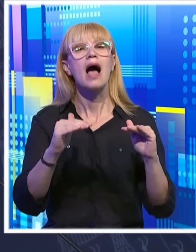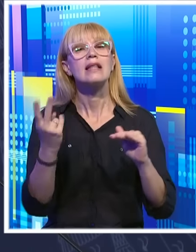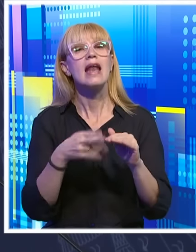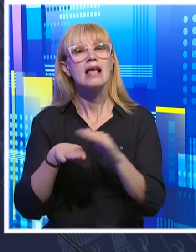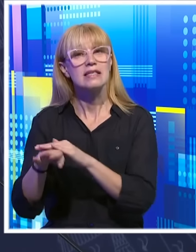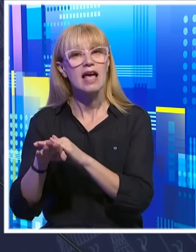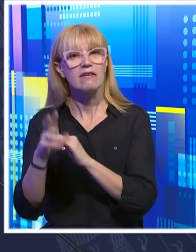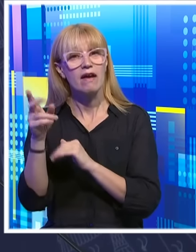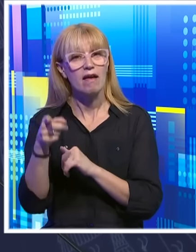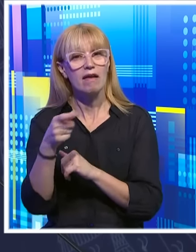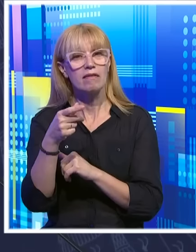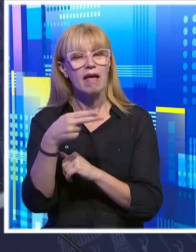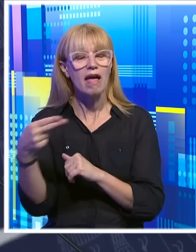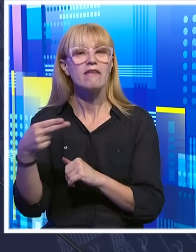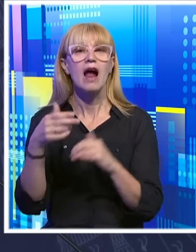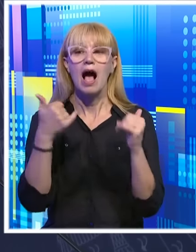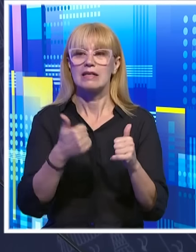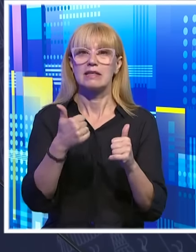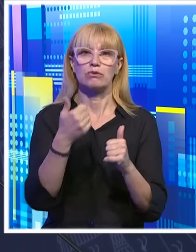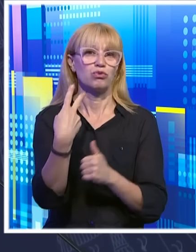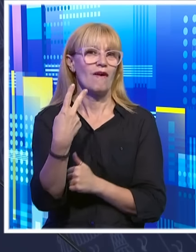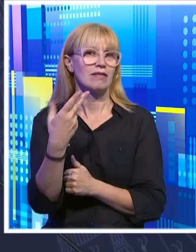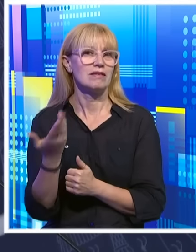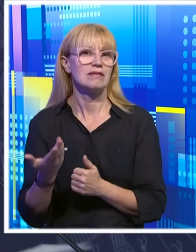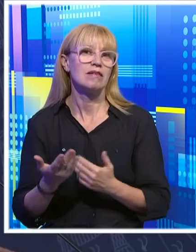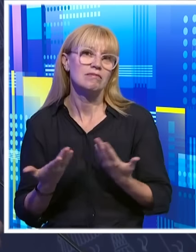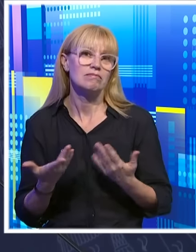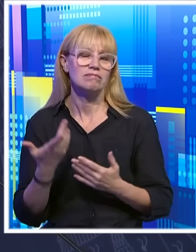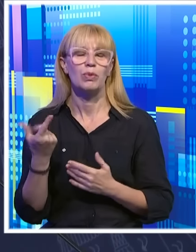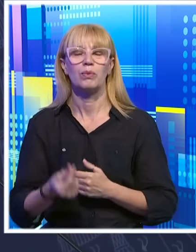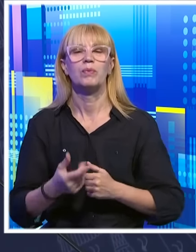27 milijardi naše devizne rezerve.